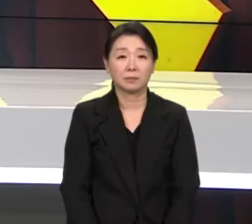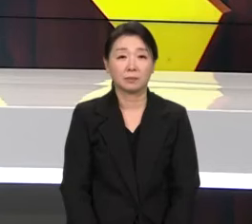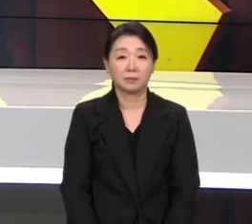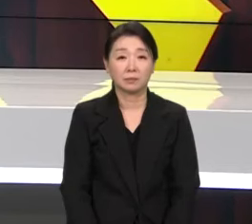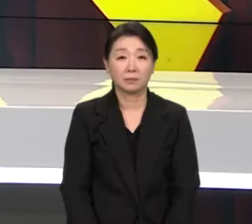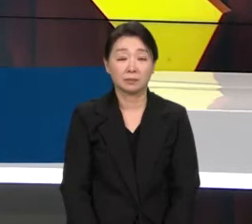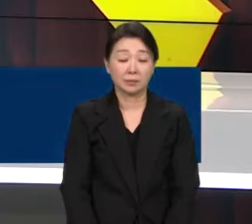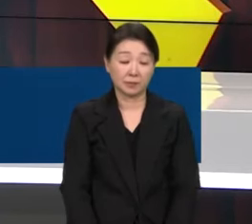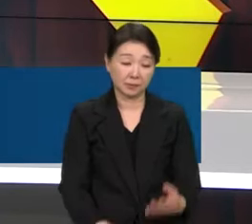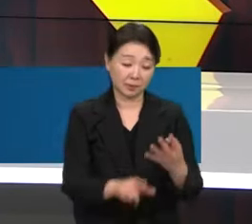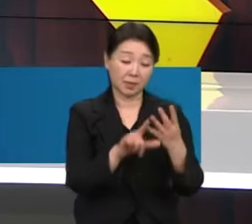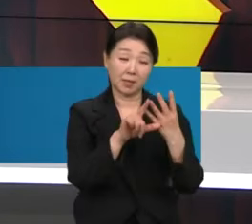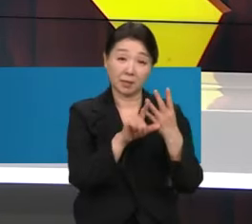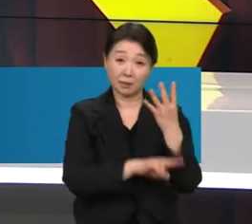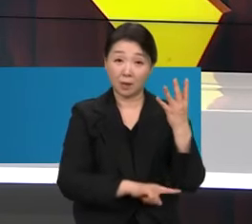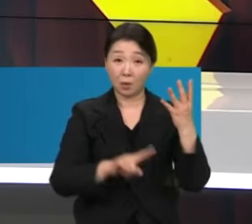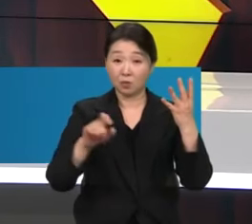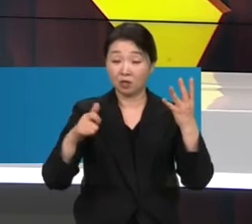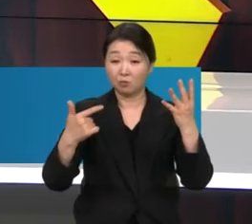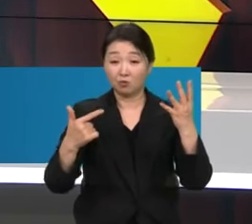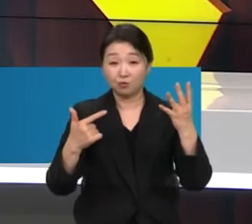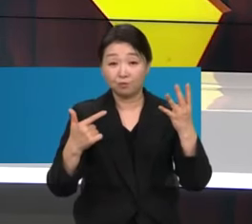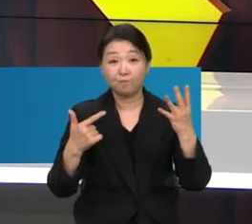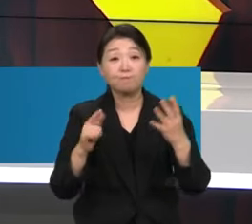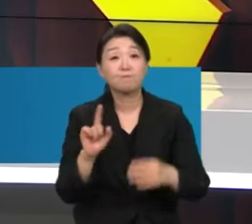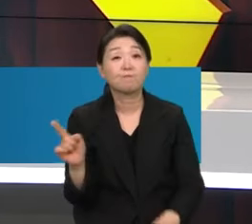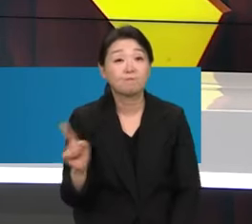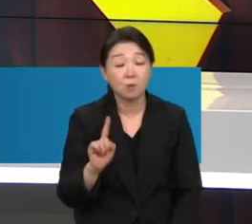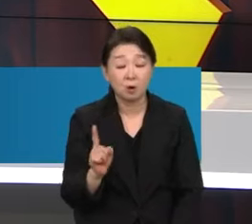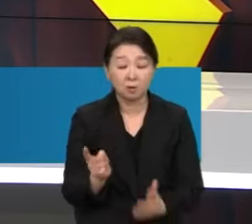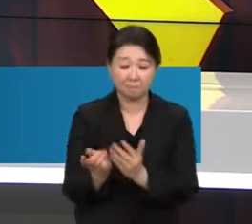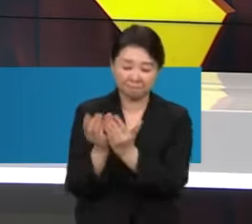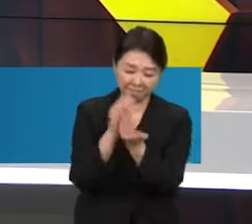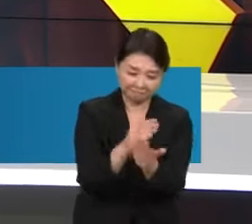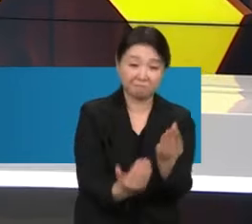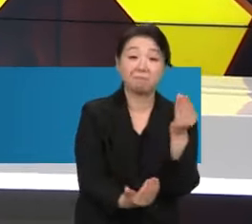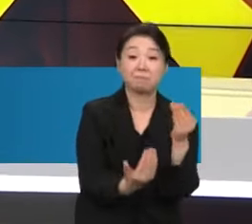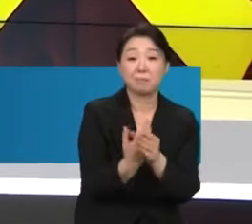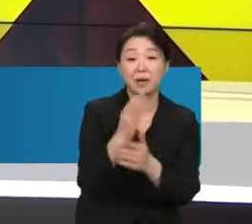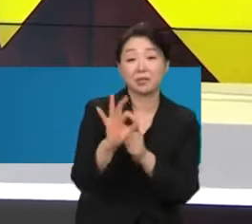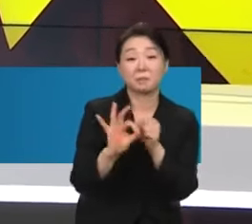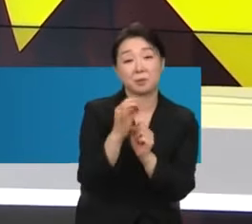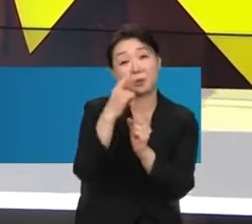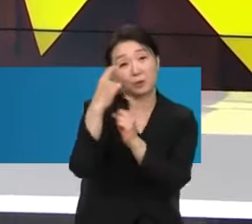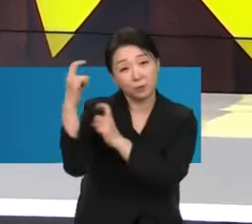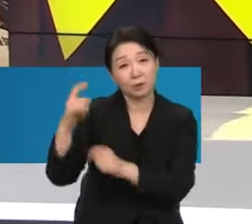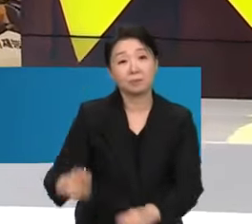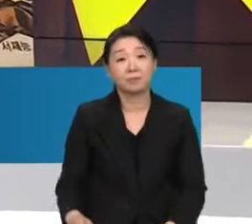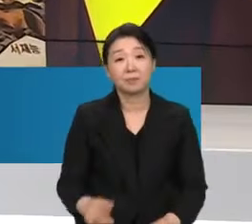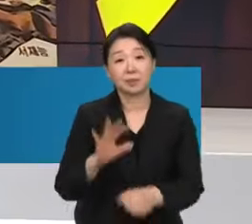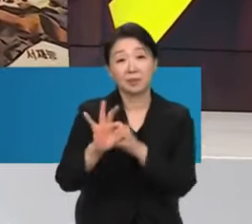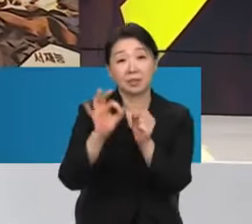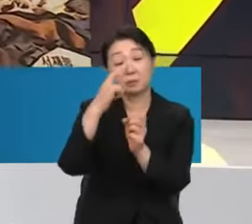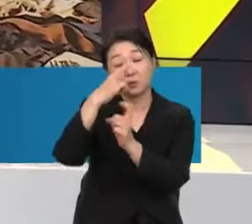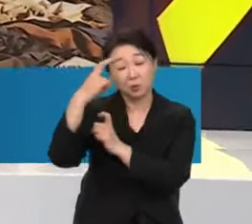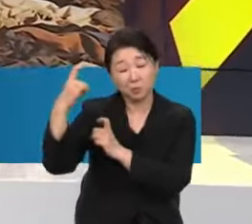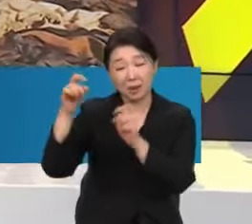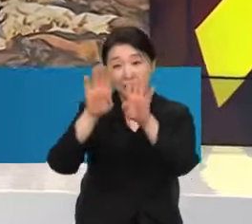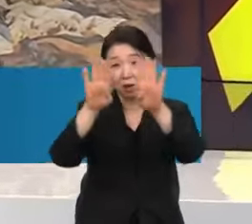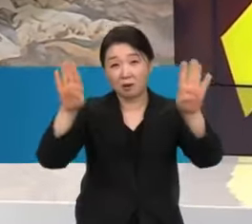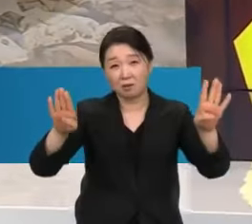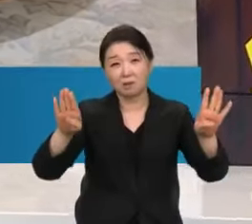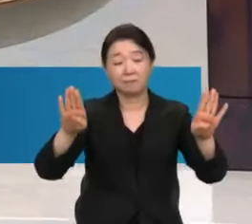다음 달 4월 16일, 세월호 참사가 일어난 지 10년이 됩니다. 10주기를 앞두고 열린 전시회에 아이들의